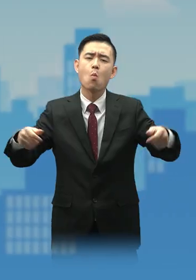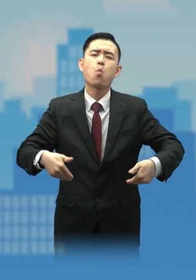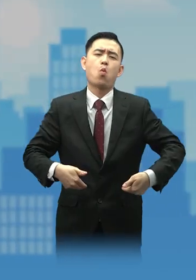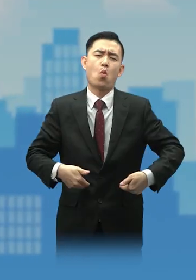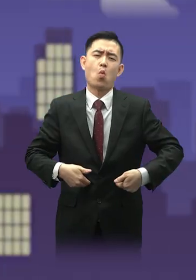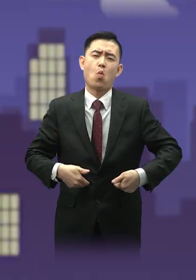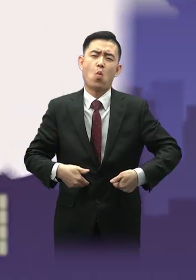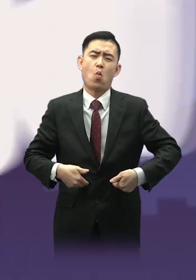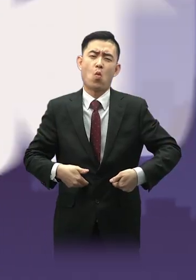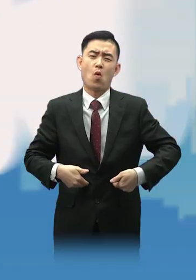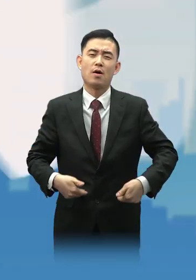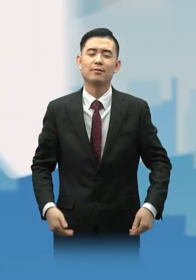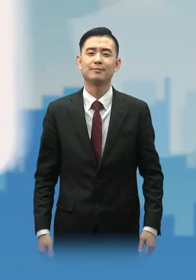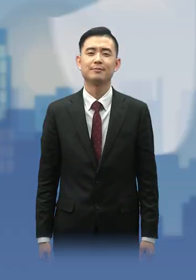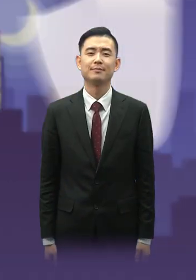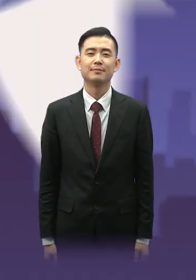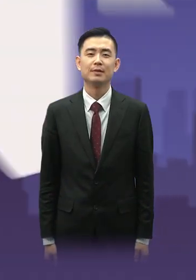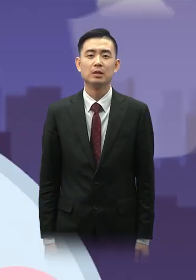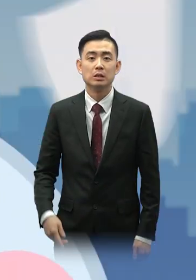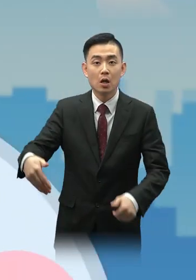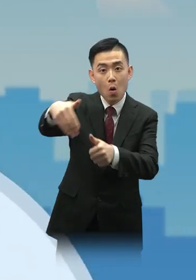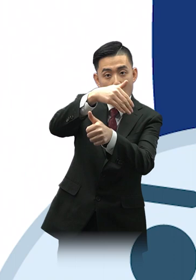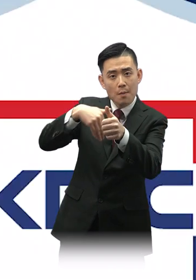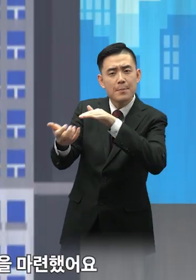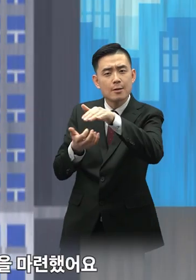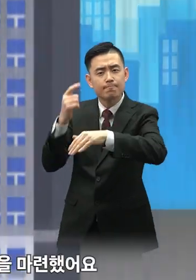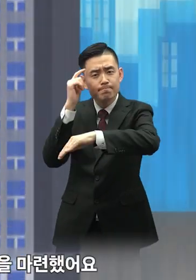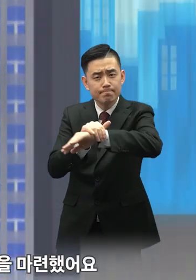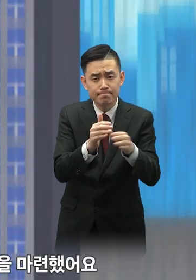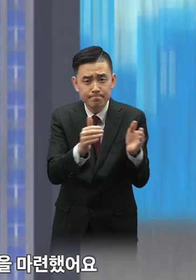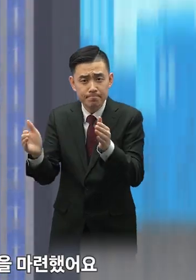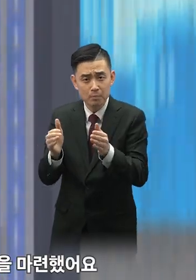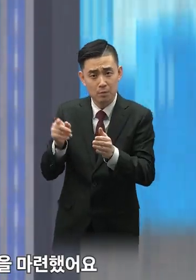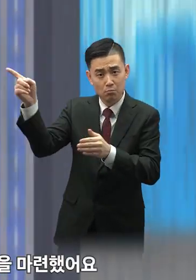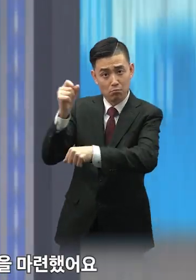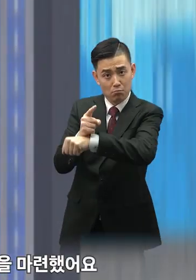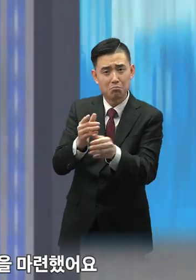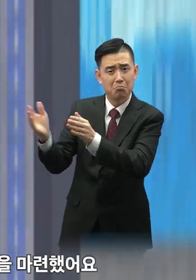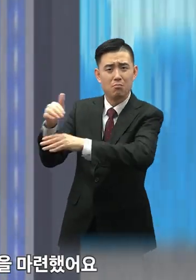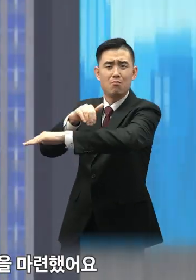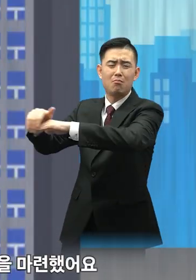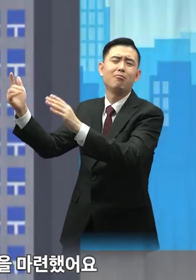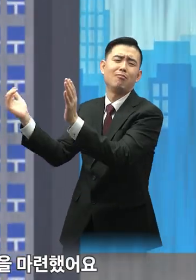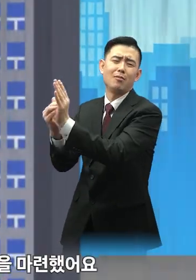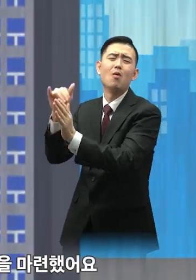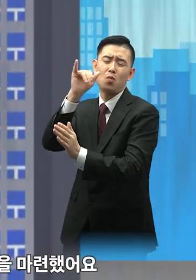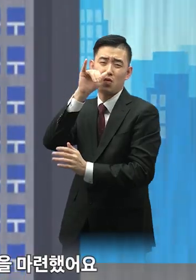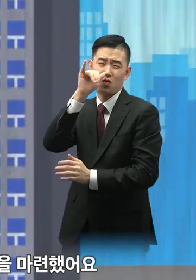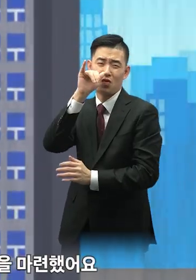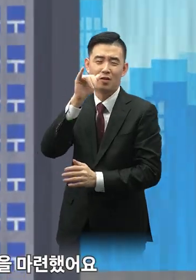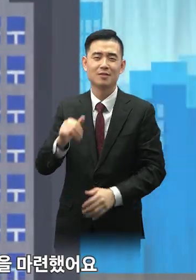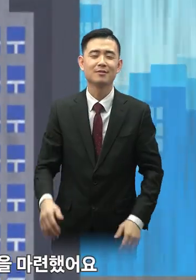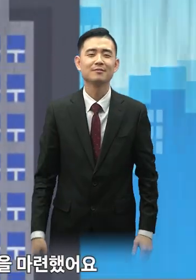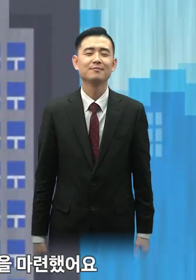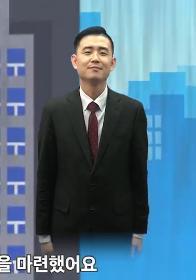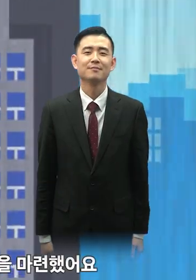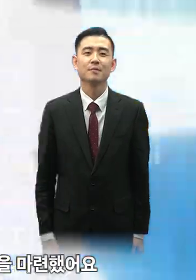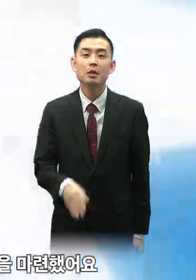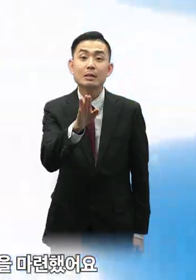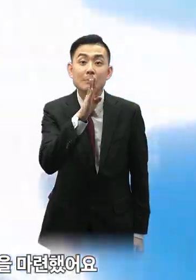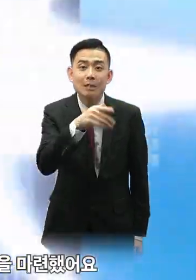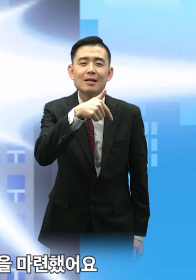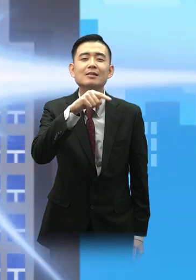그리고 시간도 오래 걸릴 수 있어요. 이런 상황에 대처할 수 있도록 예금보험공사는 묘책을